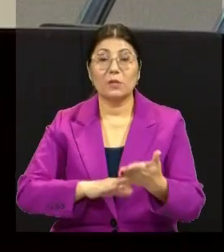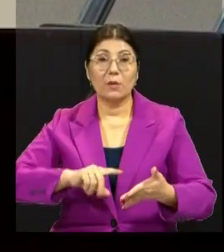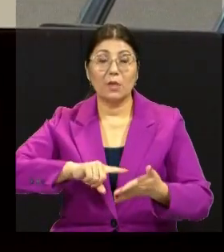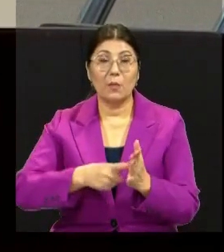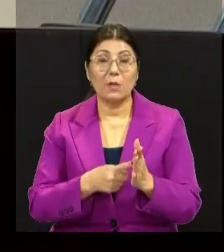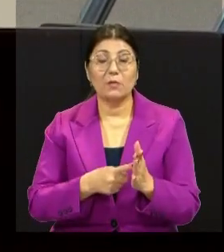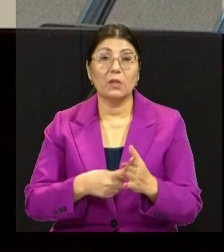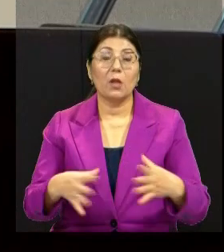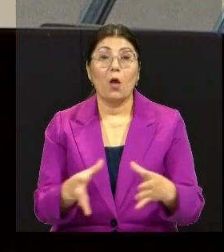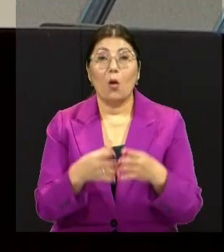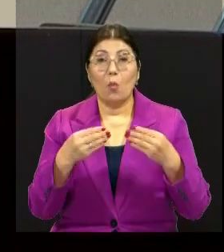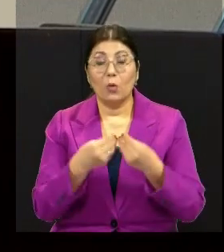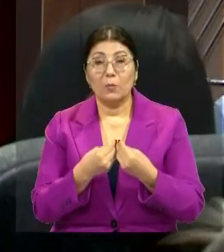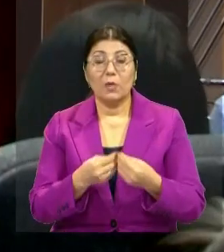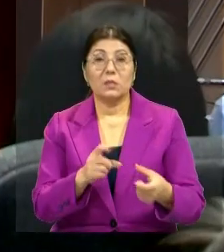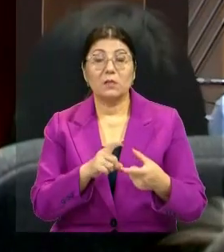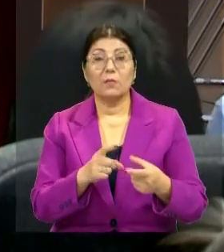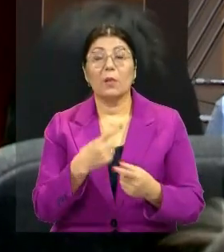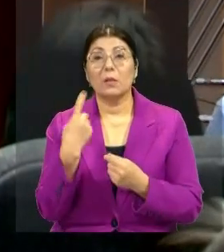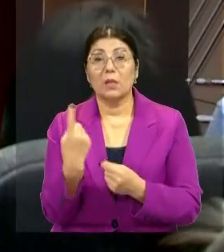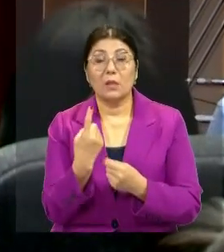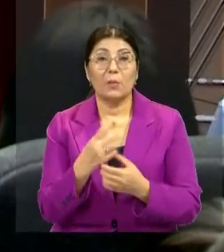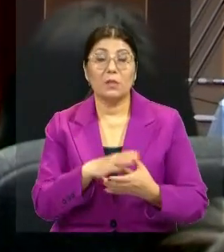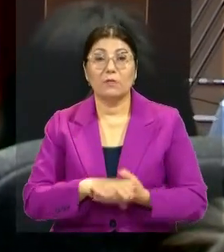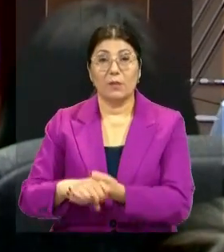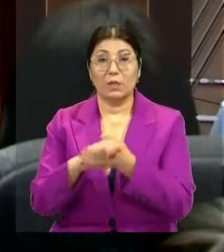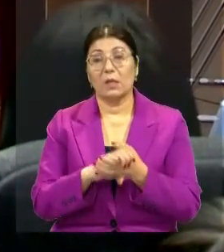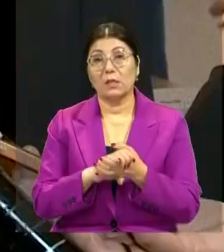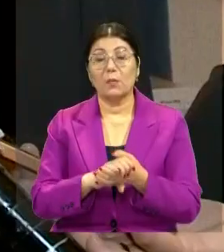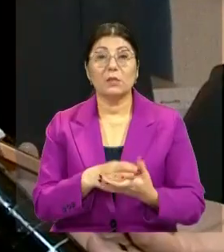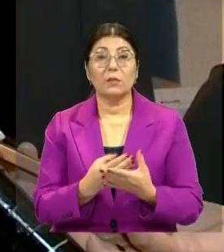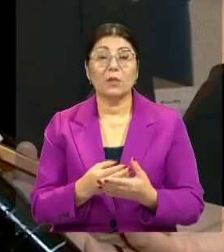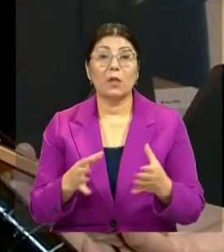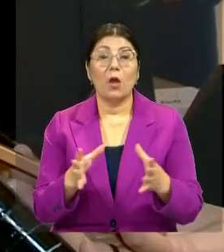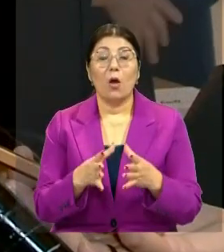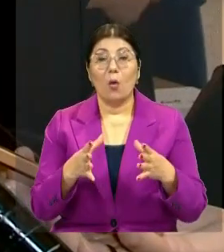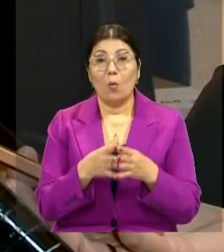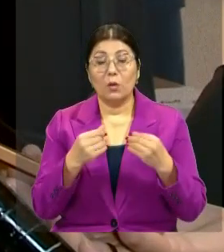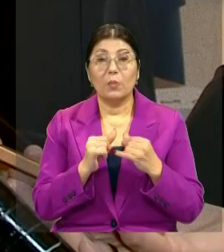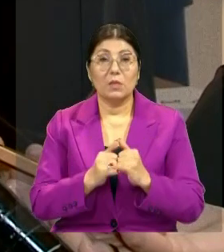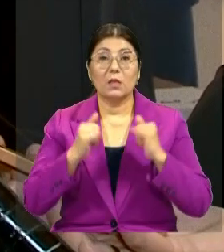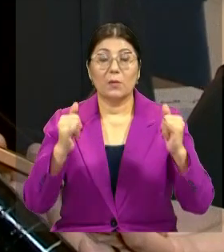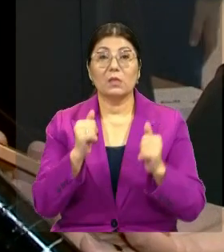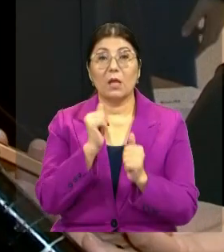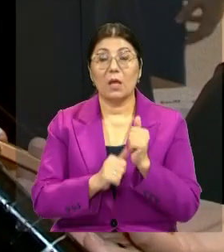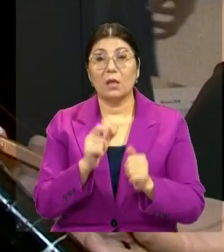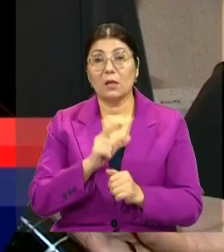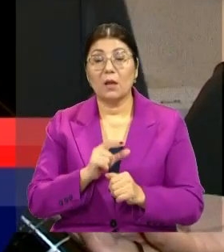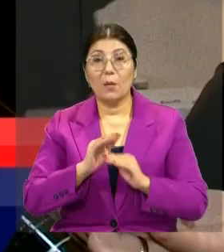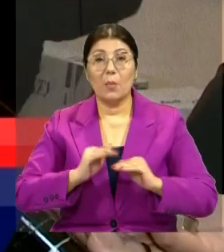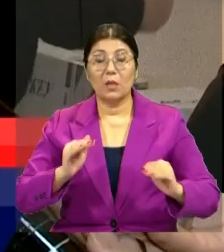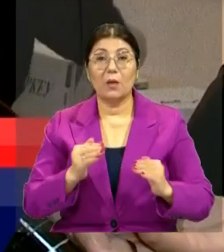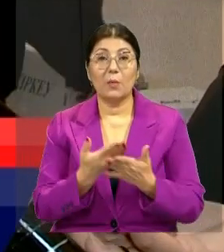отбасын ажырату емес, керісінше бірлігі бекем, берекелі шаңырақтың санын арттыру. Әр баламен отбасынан тыс